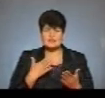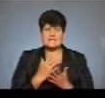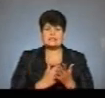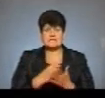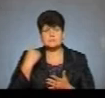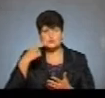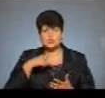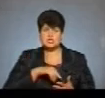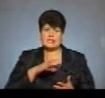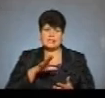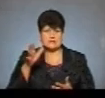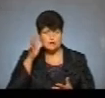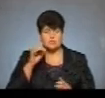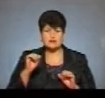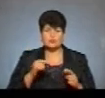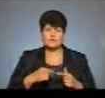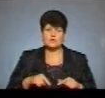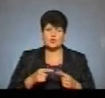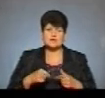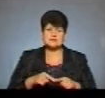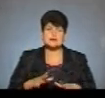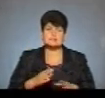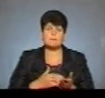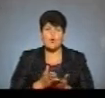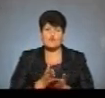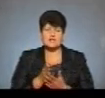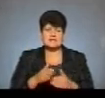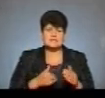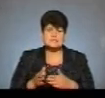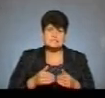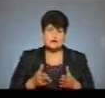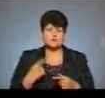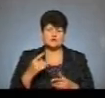кандидатом психологічних наук, керівником відділу організації профорієнтації обласного центру